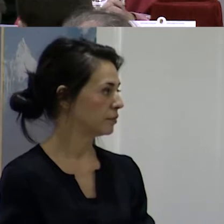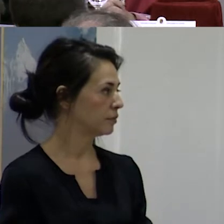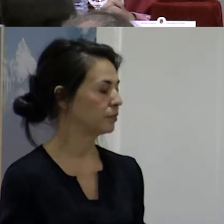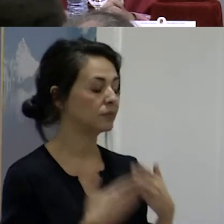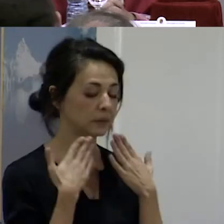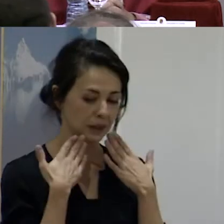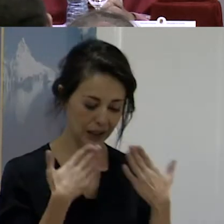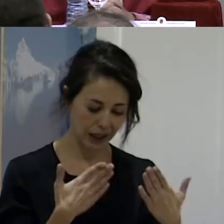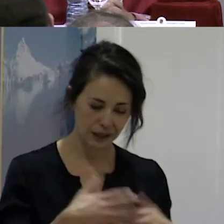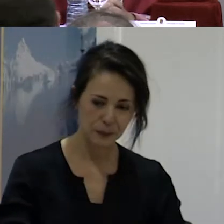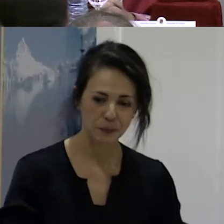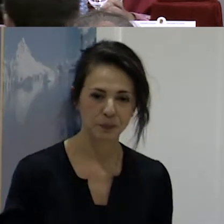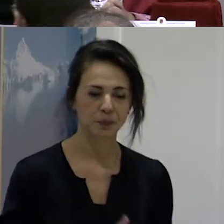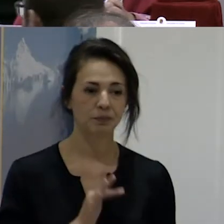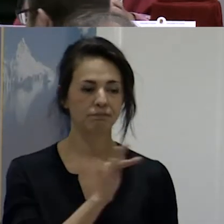Moltes gràcies.